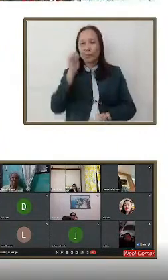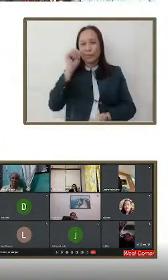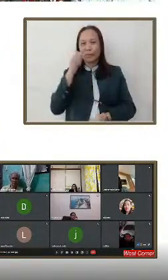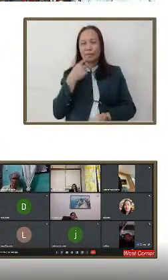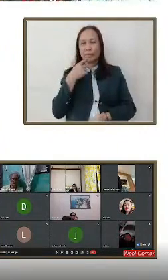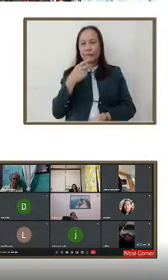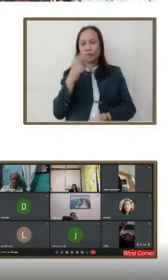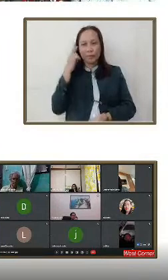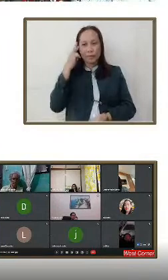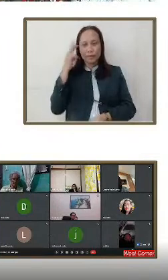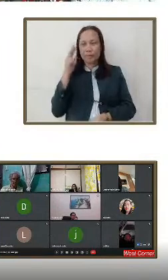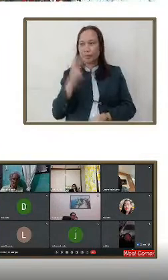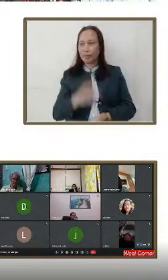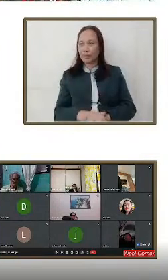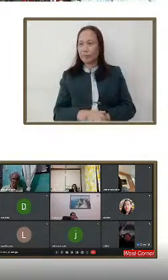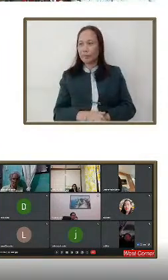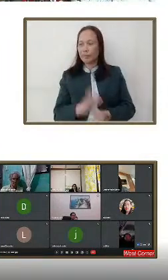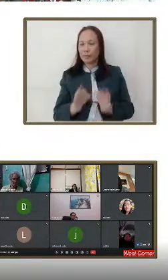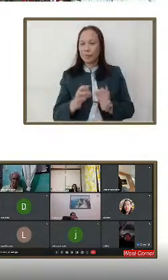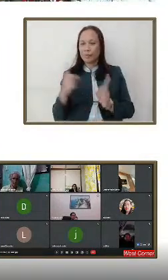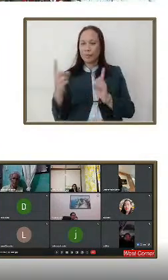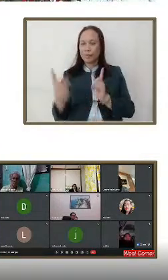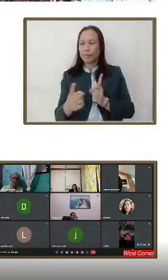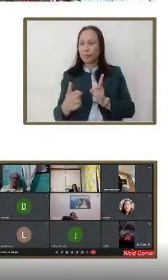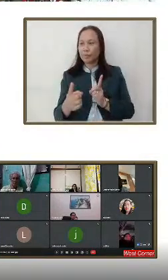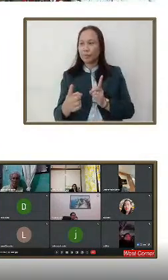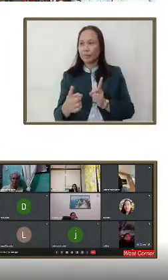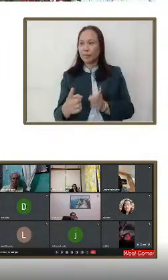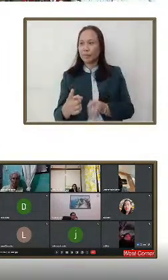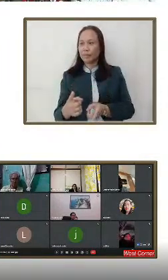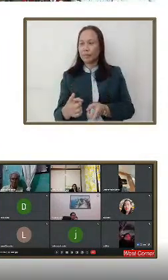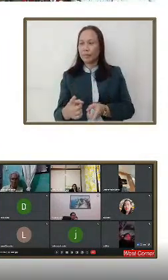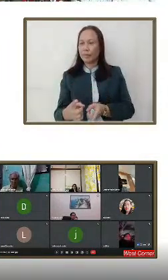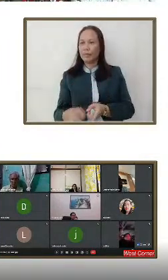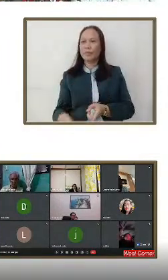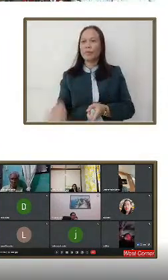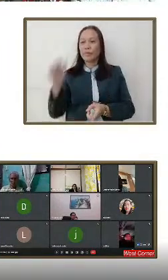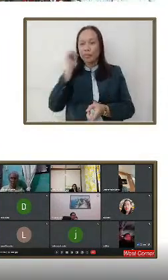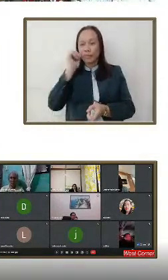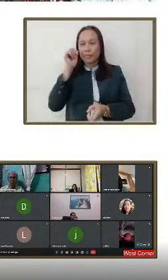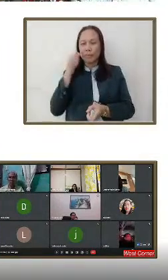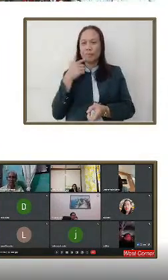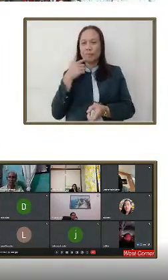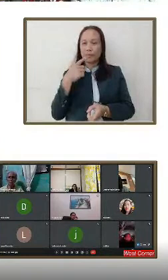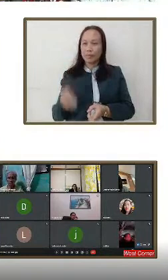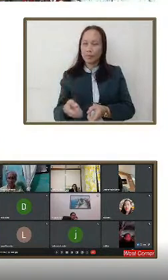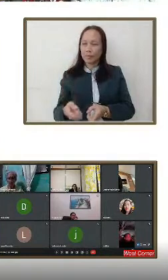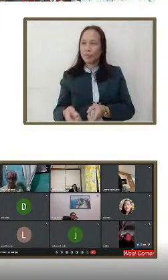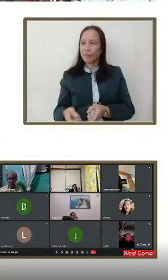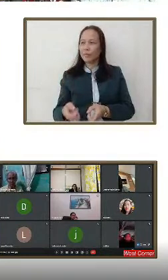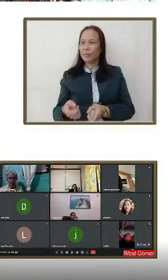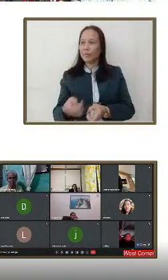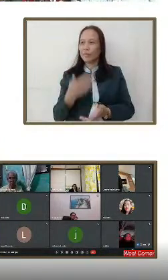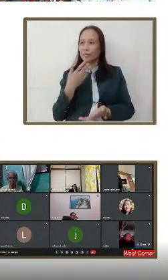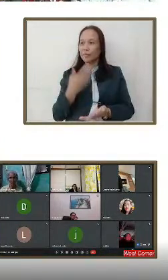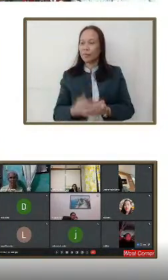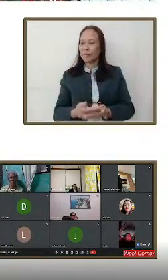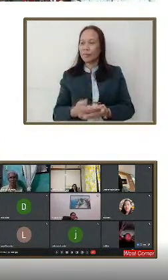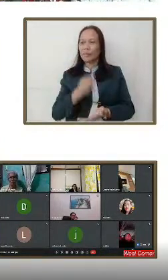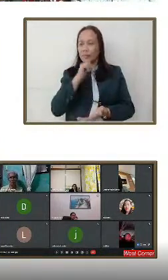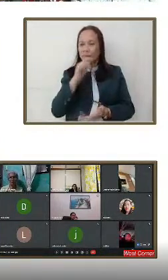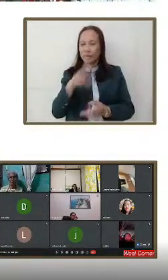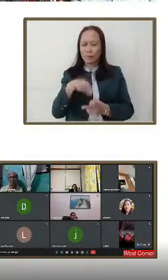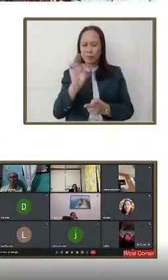sir. Pag may nakasalubong, ayokong namimili kayo ng nirerespeto nyo. Hindi tama sa tao kapag namimili kayo ng respeto.